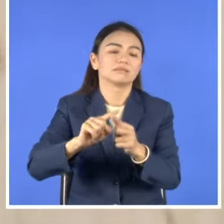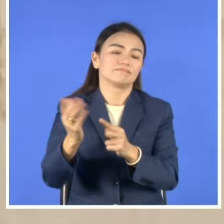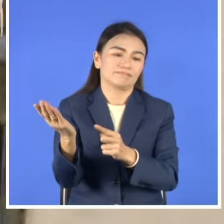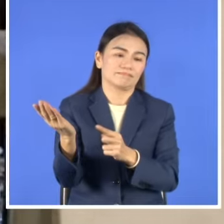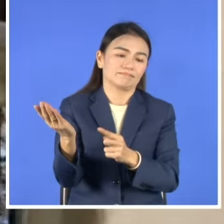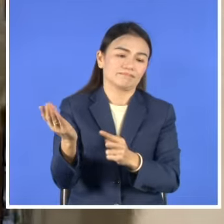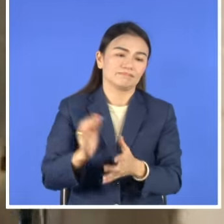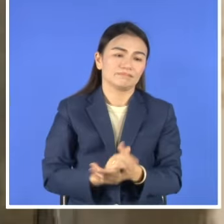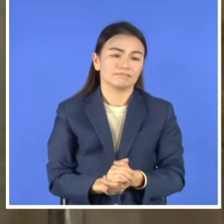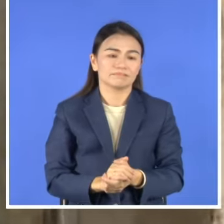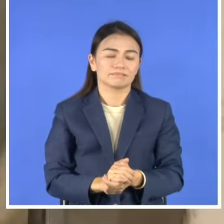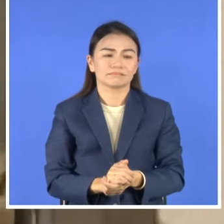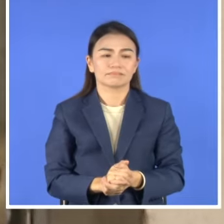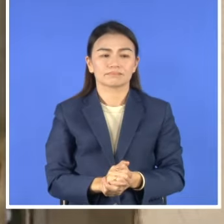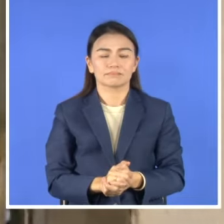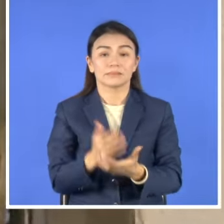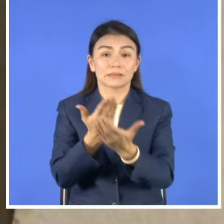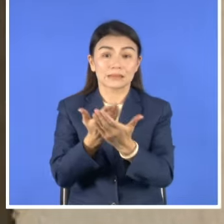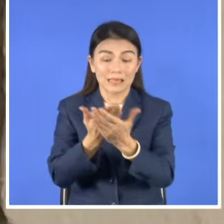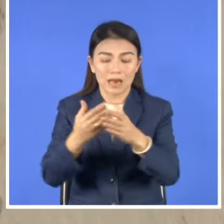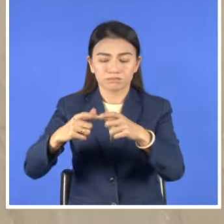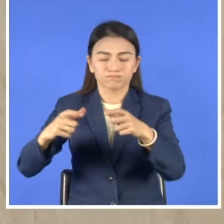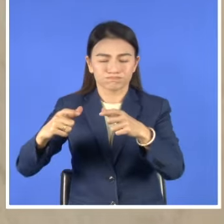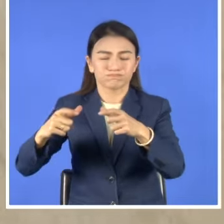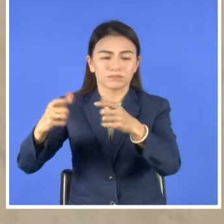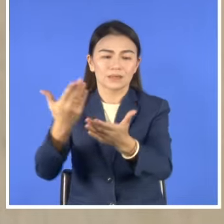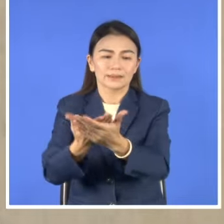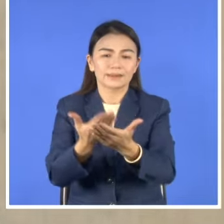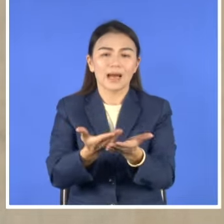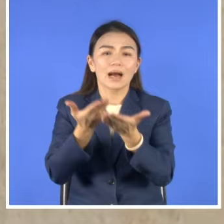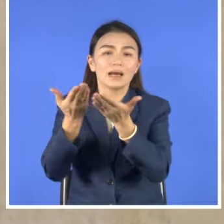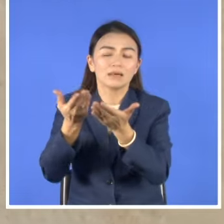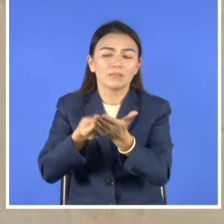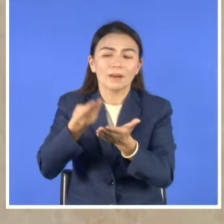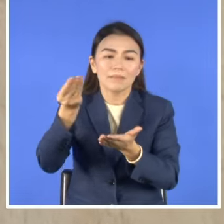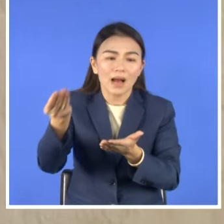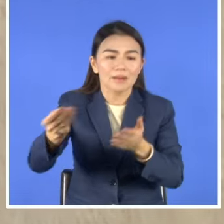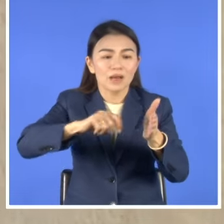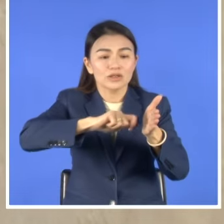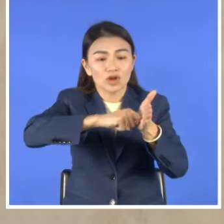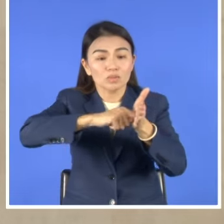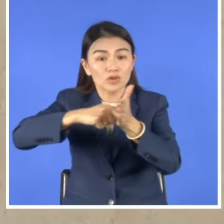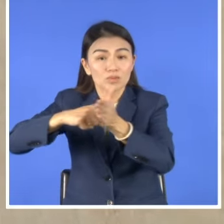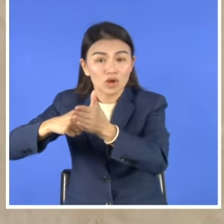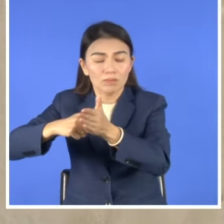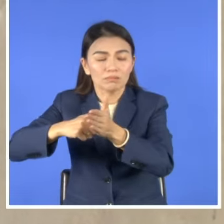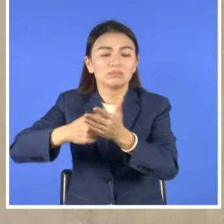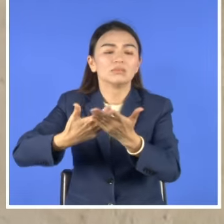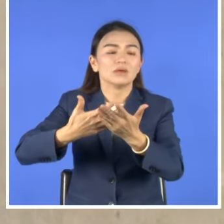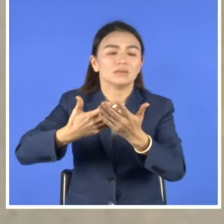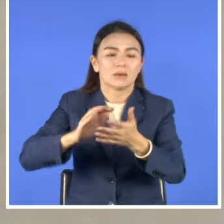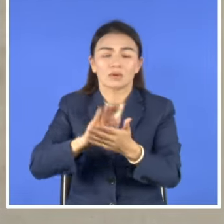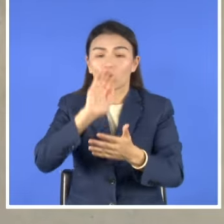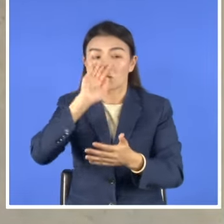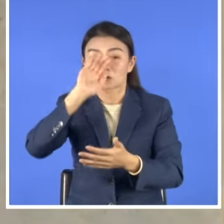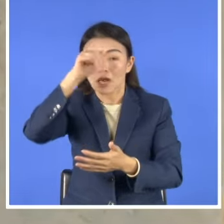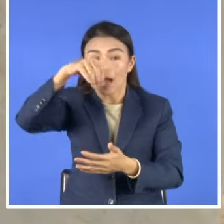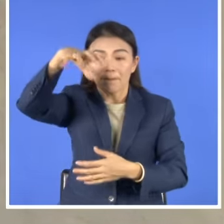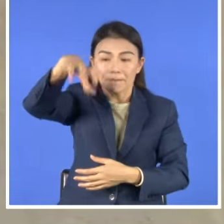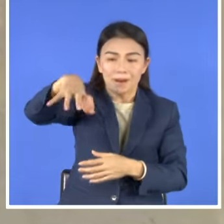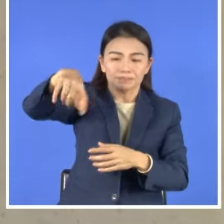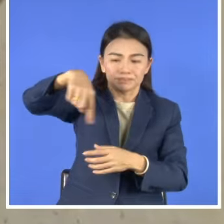ในที่ว่าในที่เห็นเมื่อสักครู่นี้เนี่ยนะคะก็มอบให้เผื่อว่าเราจะได้ไปซ่อมแซมหรือว่าไปบูรณะตัวของปางช้างขึ้นมาใหม่นะคะ